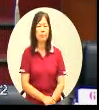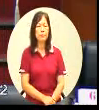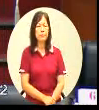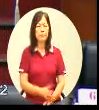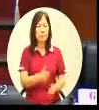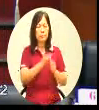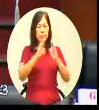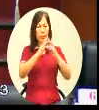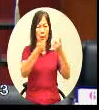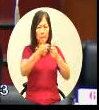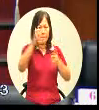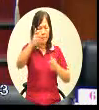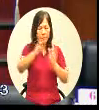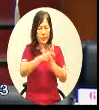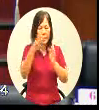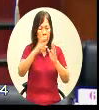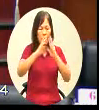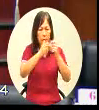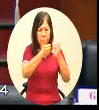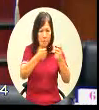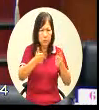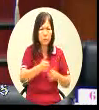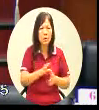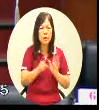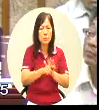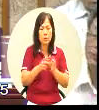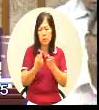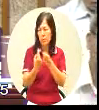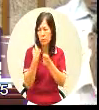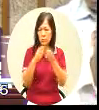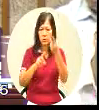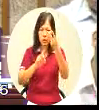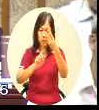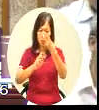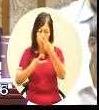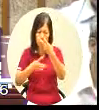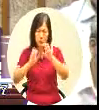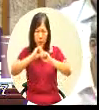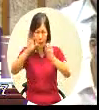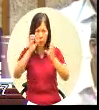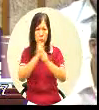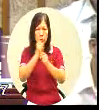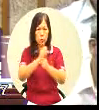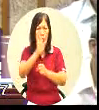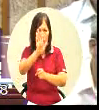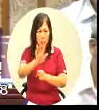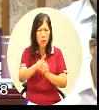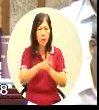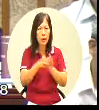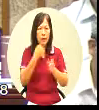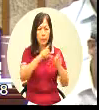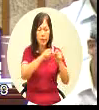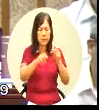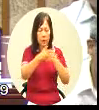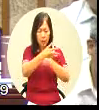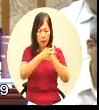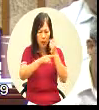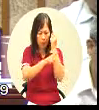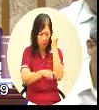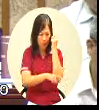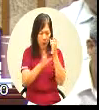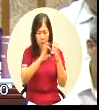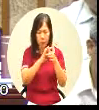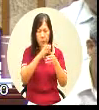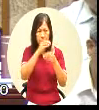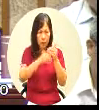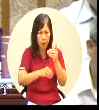长，谢谢议员。我想整个海岸管理法在去年2月4号公布施行之后，那依照海岸管理法目前相关的规